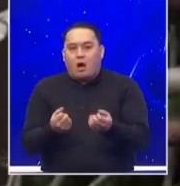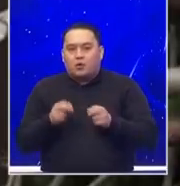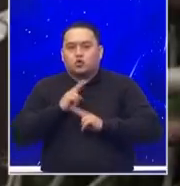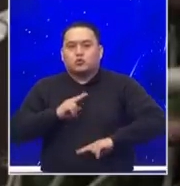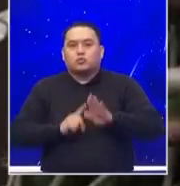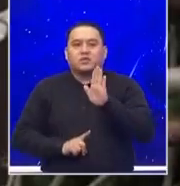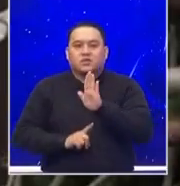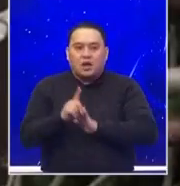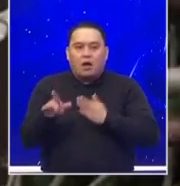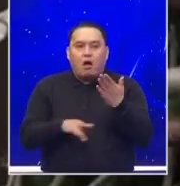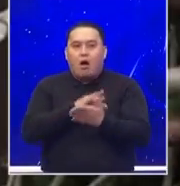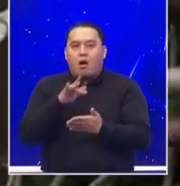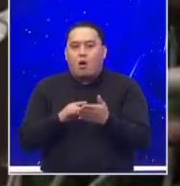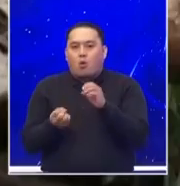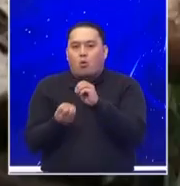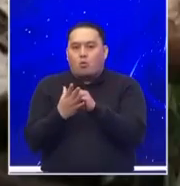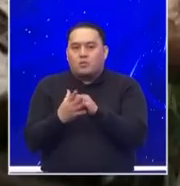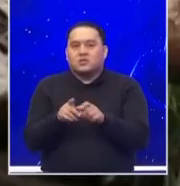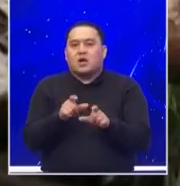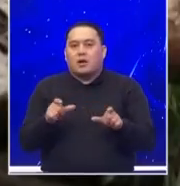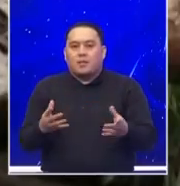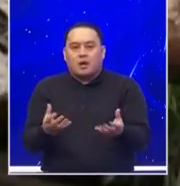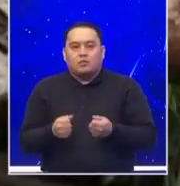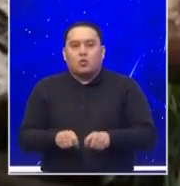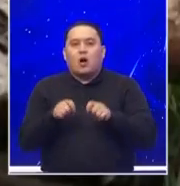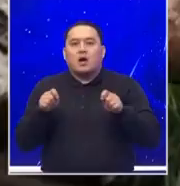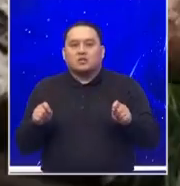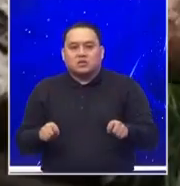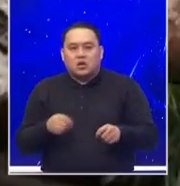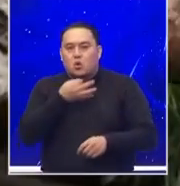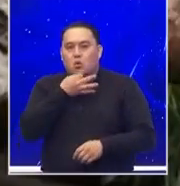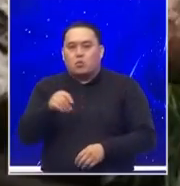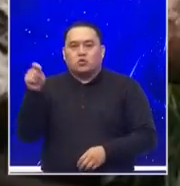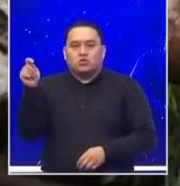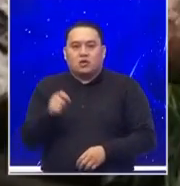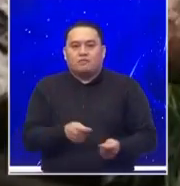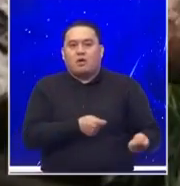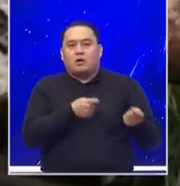жұмысын бастады. Қала бойынша 15-ке жуық қабылдау пункт ашылды. Яғни, кез келген тұрғын